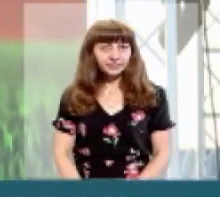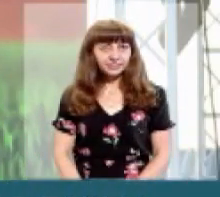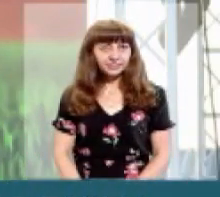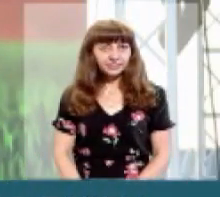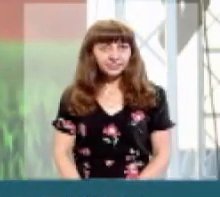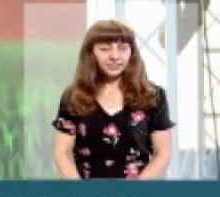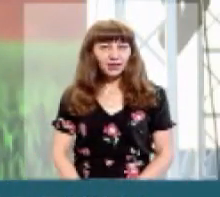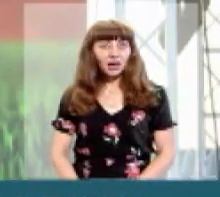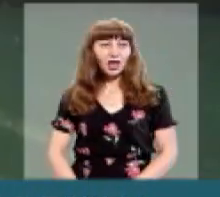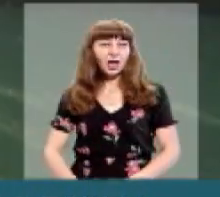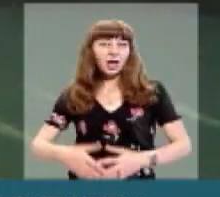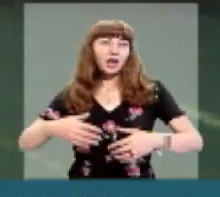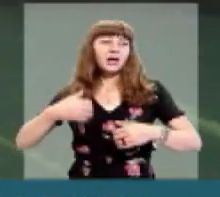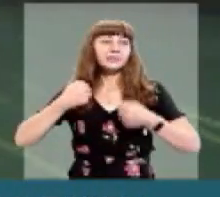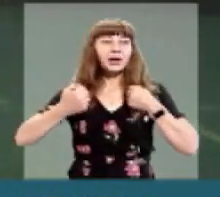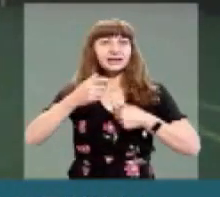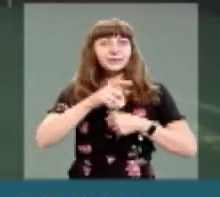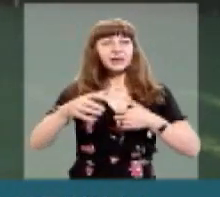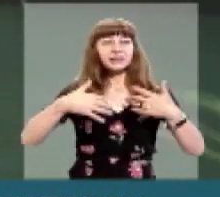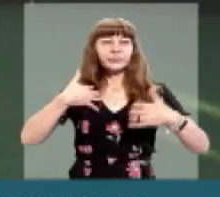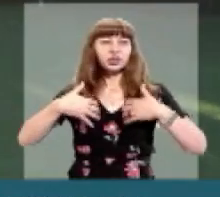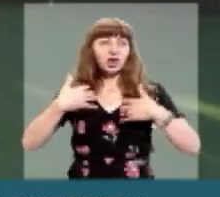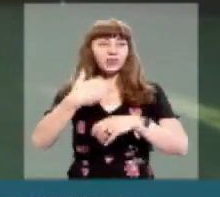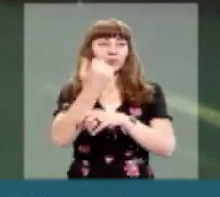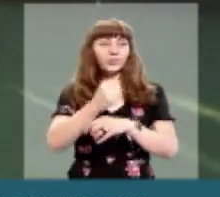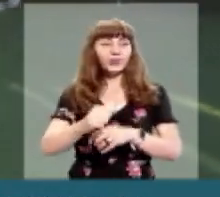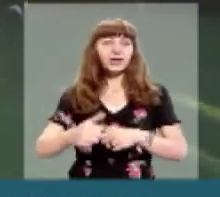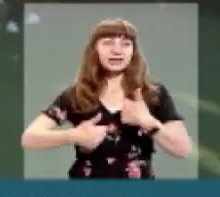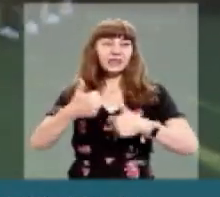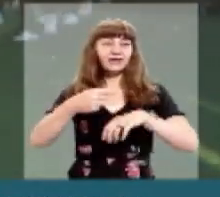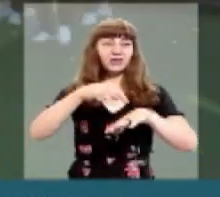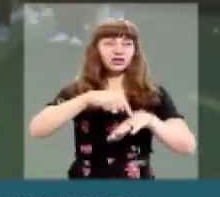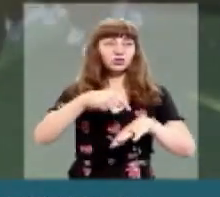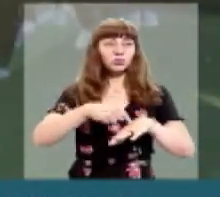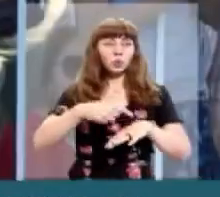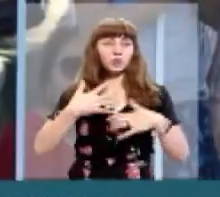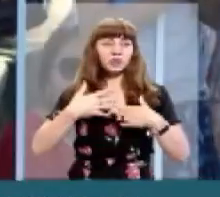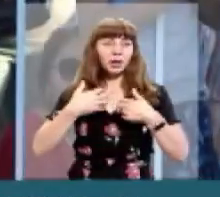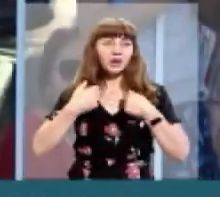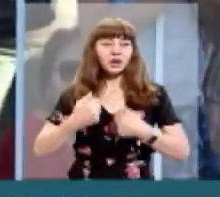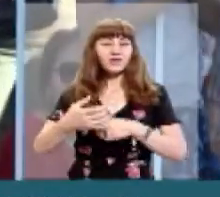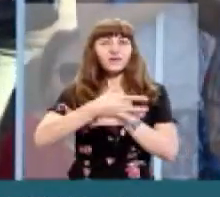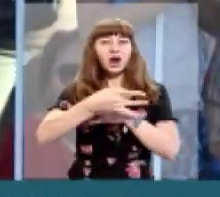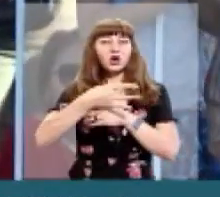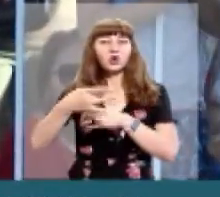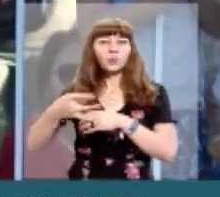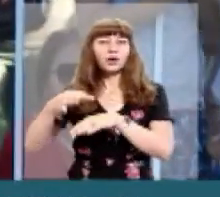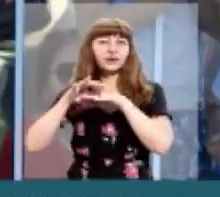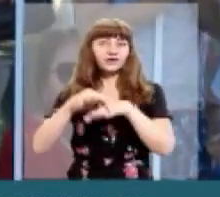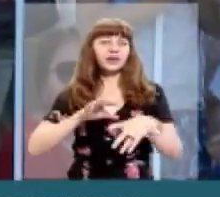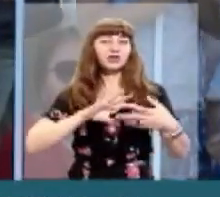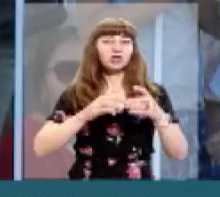Жеңіске ұмтылған спортшылар жарыс рухы мен тартысты дода. Облыстың аудан қалаларында осыдан бірнеше ай бұрын басталған дүбірлі